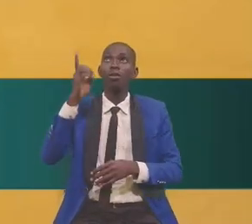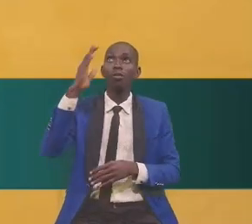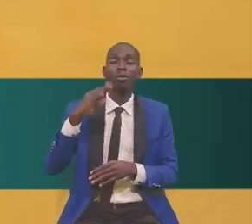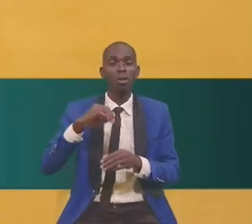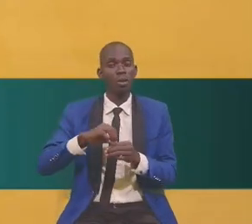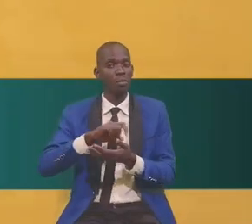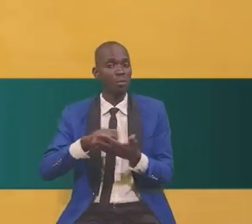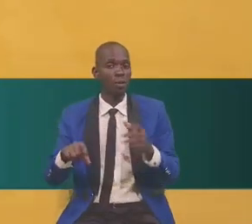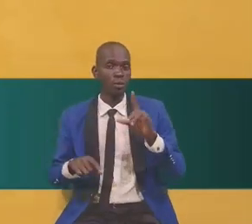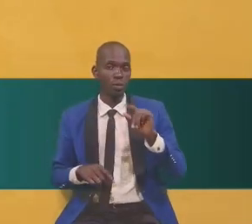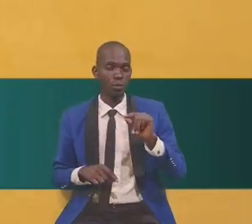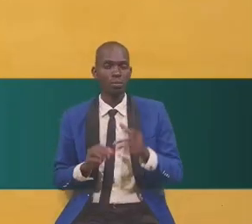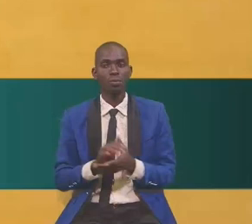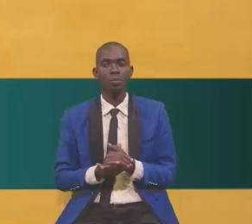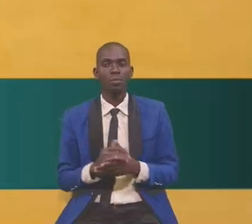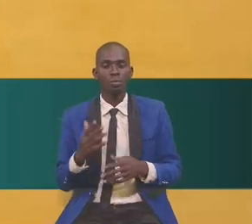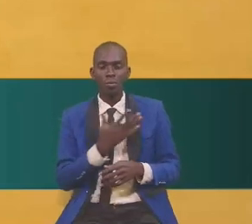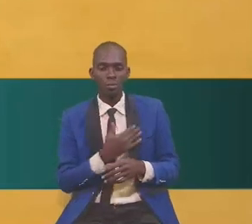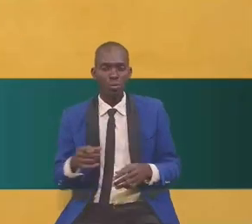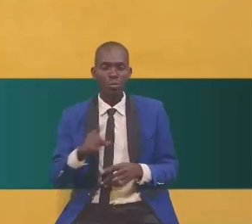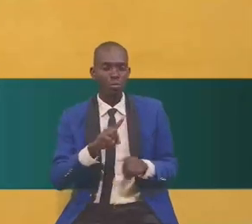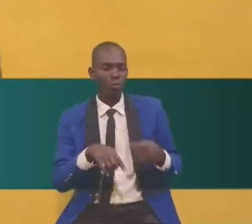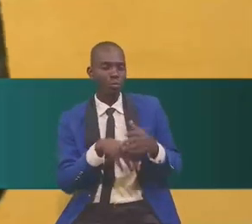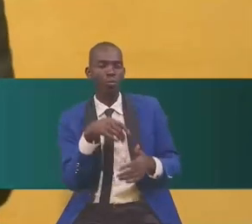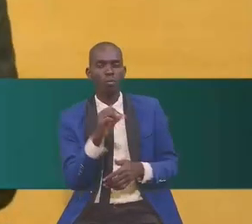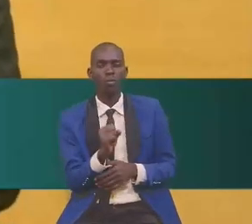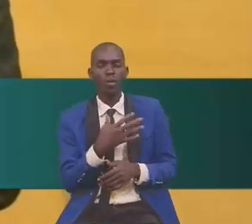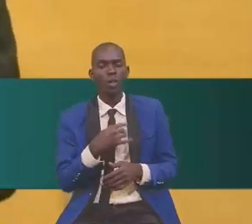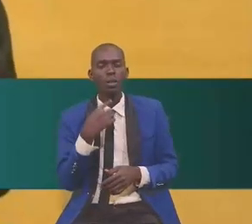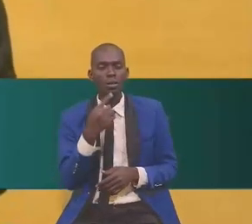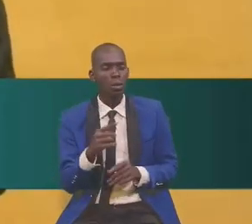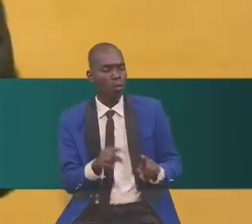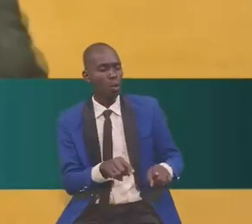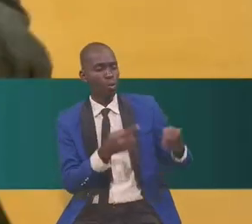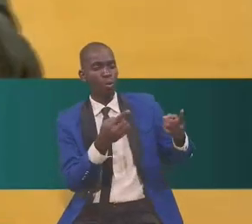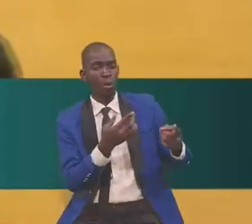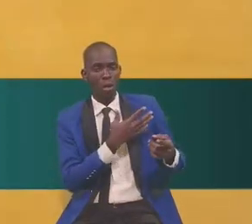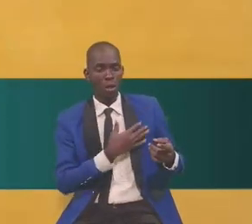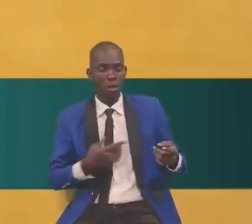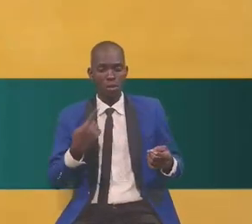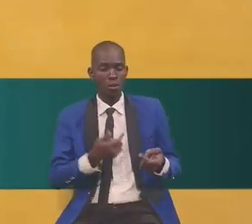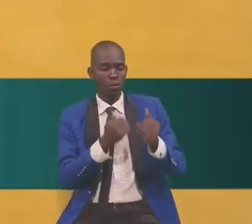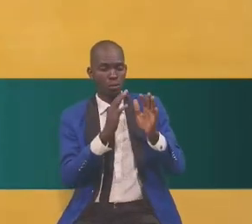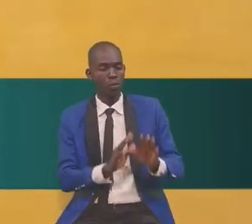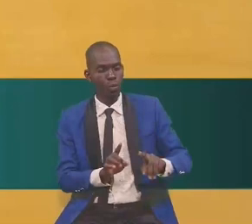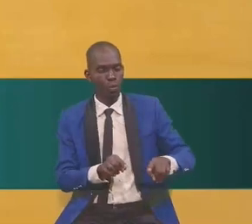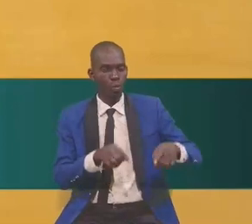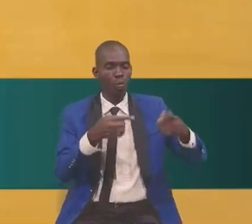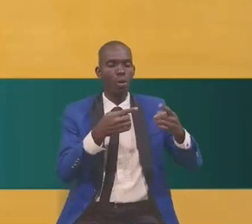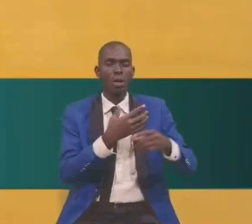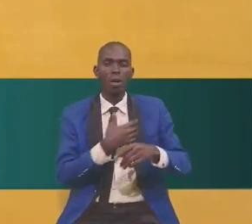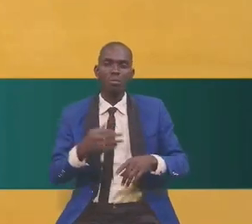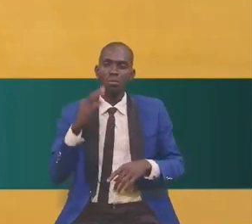allaient prêcher partout. Il les a dit, allez. Et ils s'en allèrent prêcher partout. Le